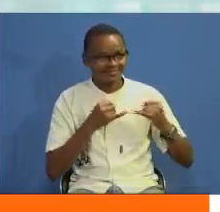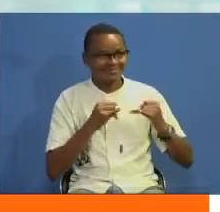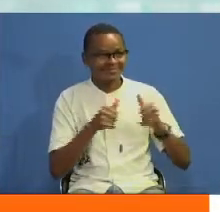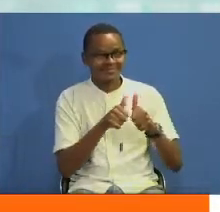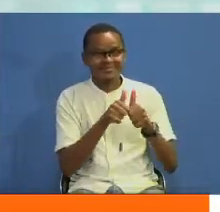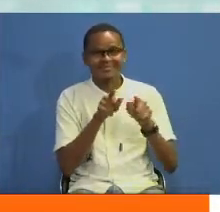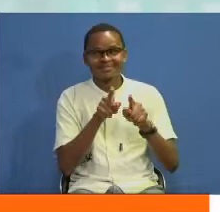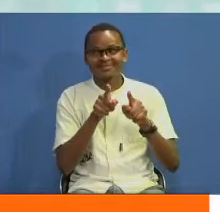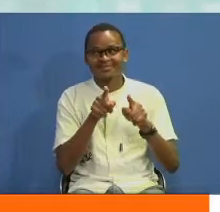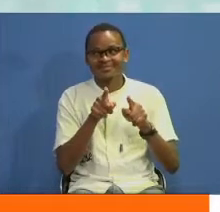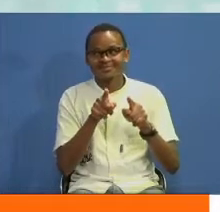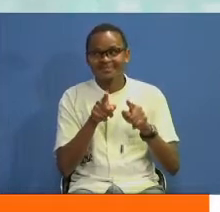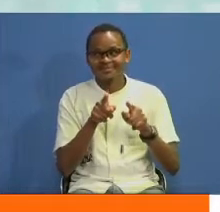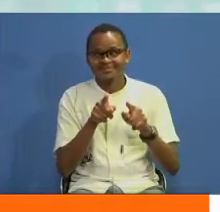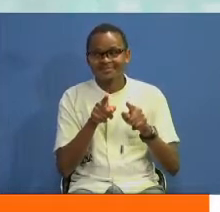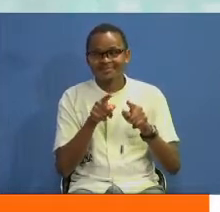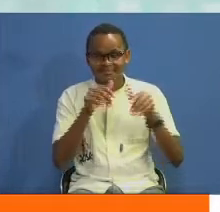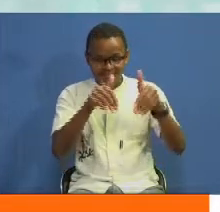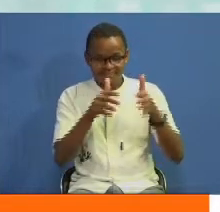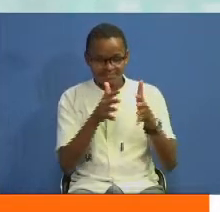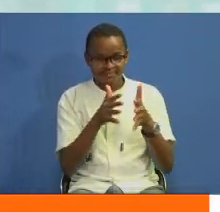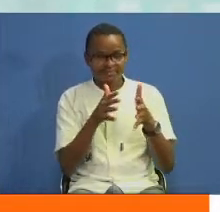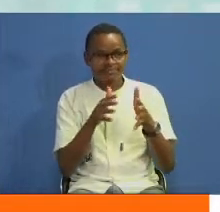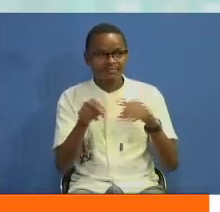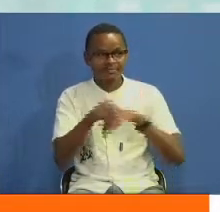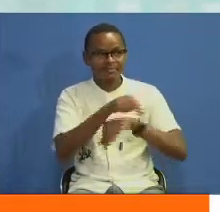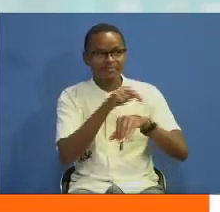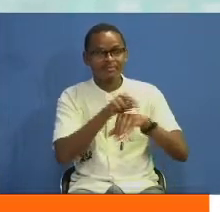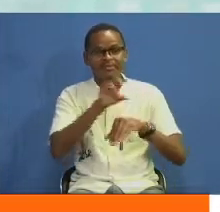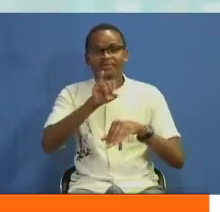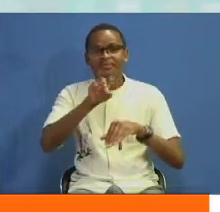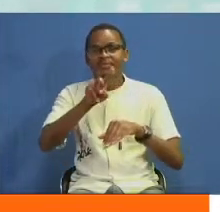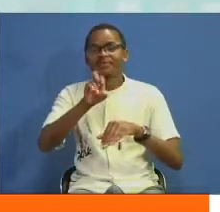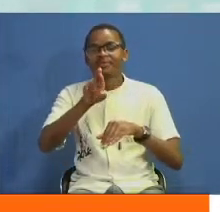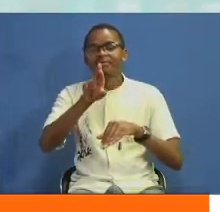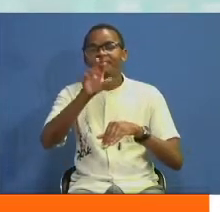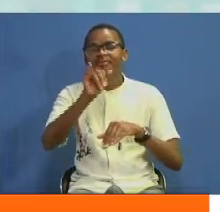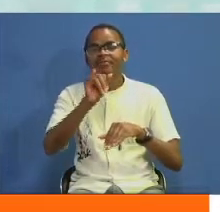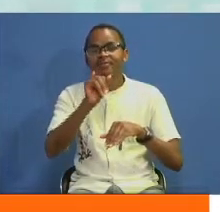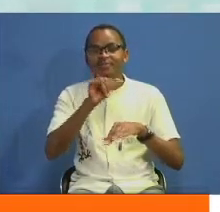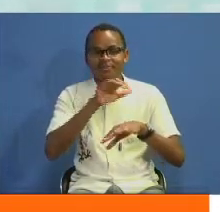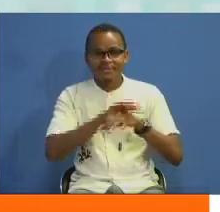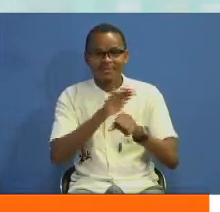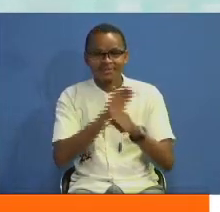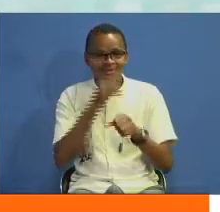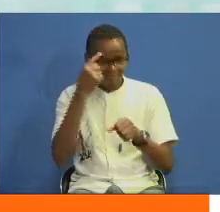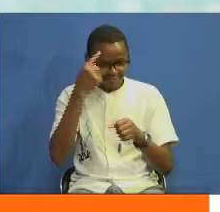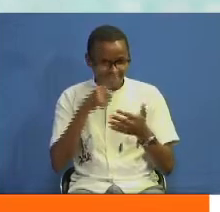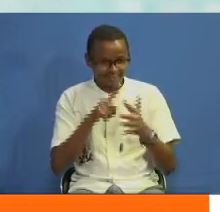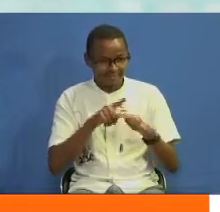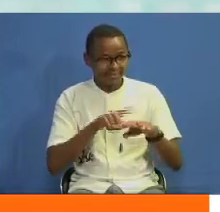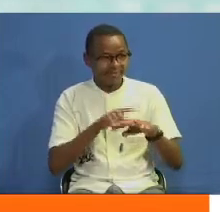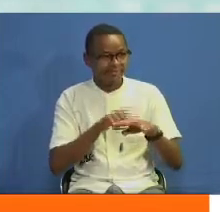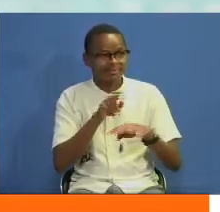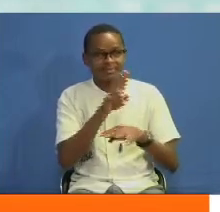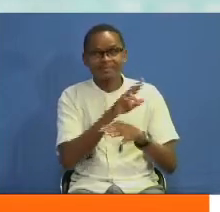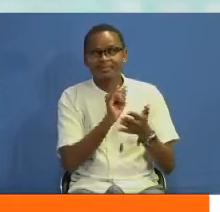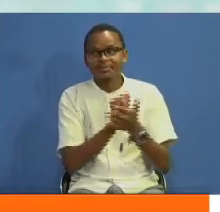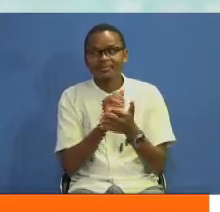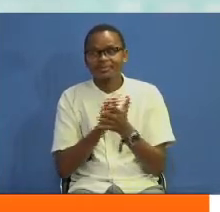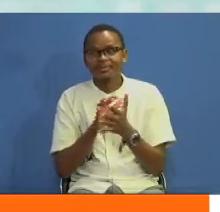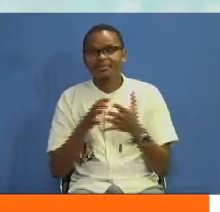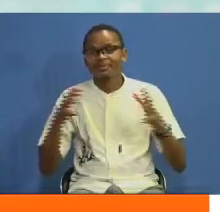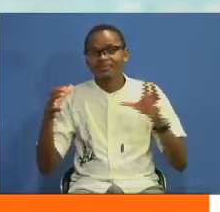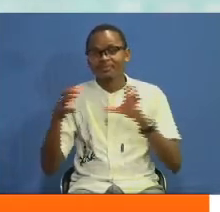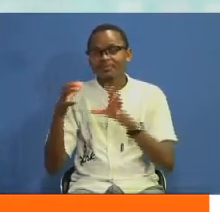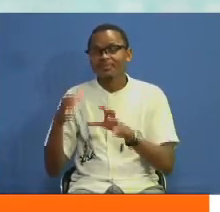wewe. Wakulima katika taifa la Ivory Coast wanafurahia mazao shambani pasi na kutumia kemikali.